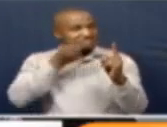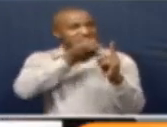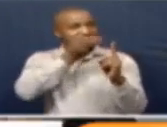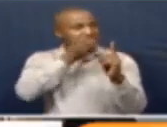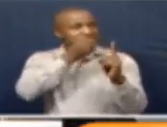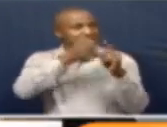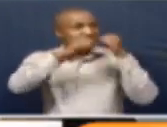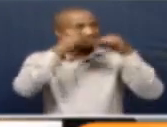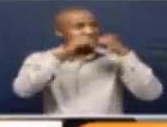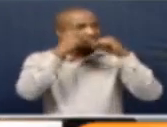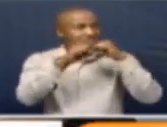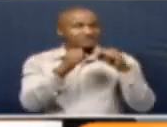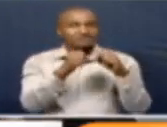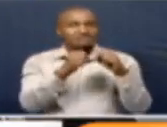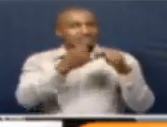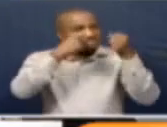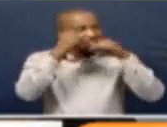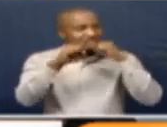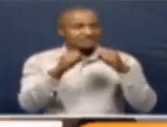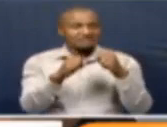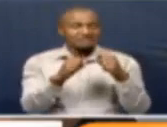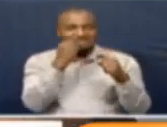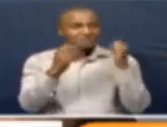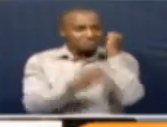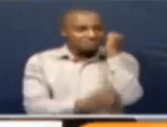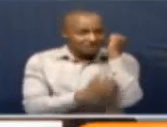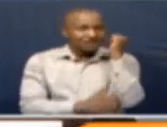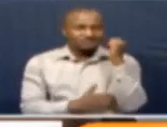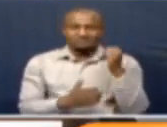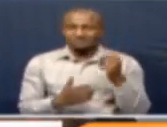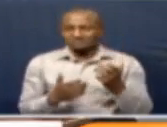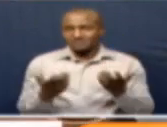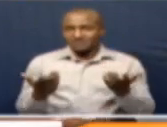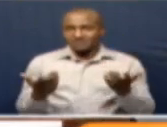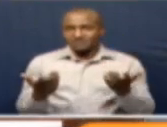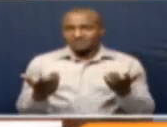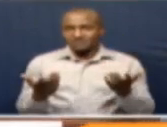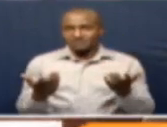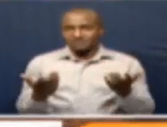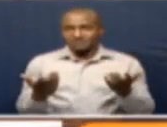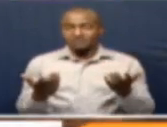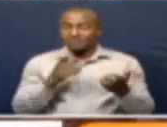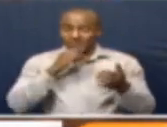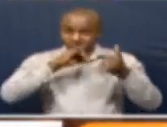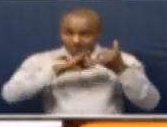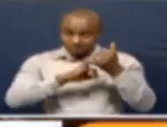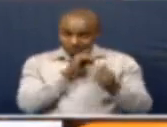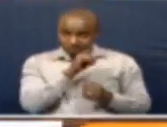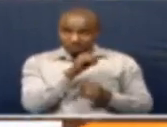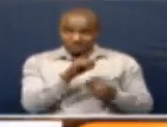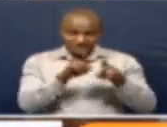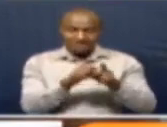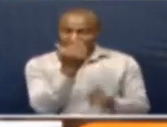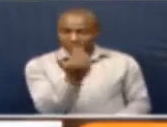mlangoni, kila siku chakula changu asema kina chumvi, atakwambia ameshiba. Kwa hivyo mpaka utafute. Unajua wakati mwingine nikiwaambia wanaume, wakati mwingine ni kama